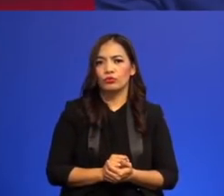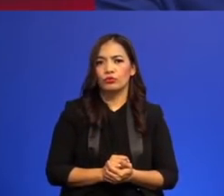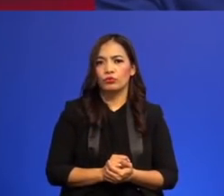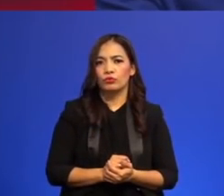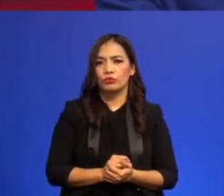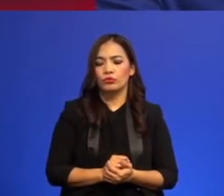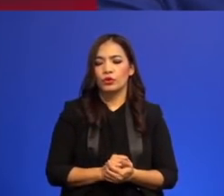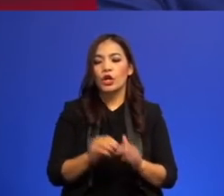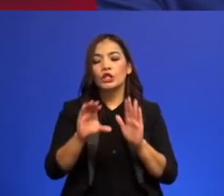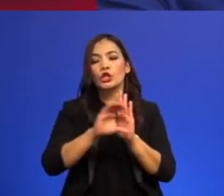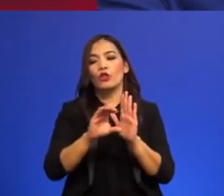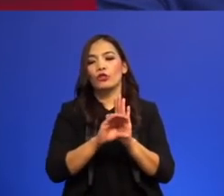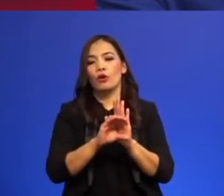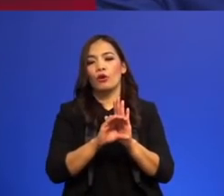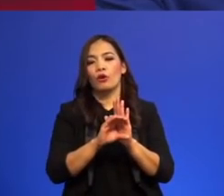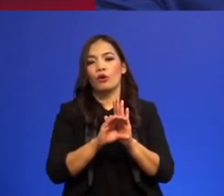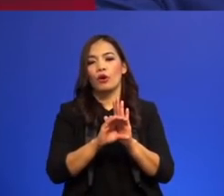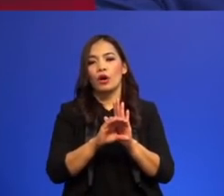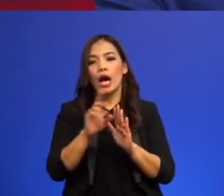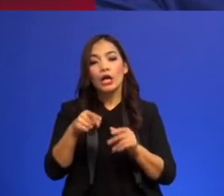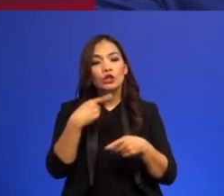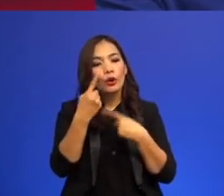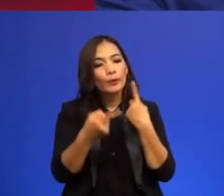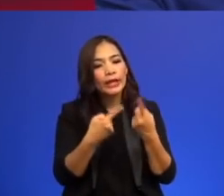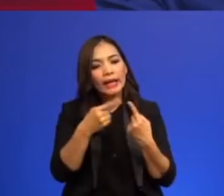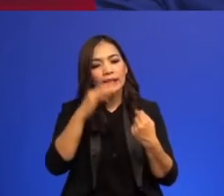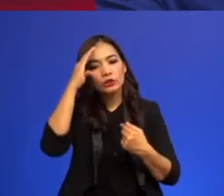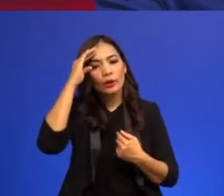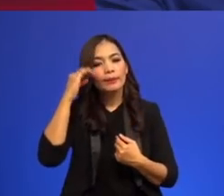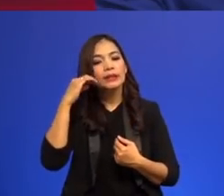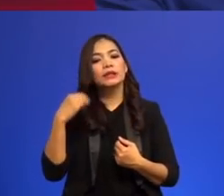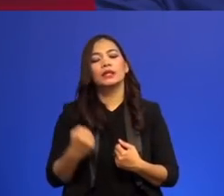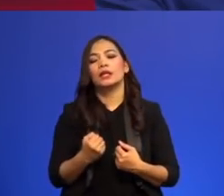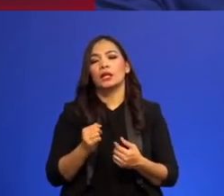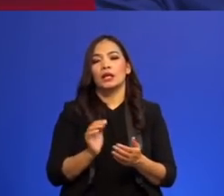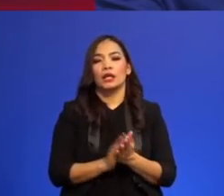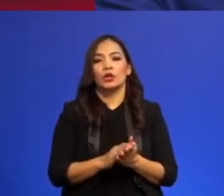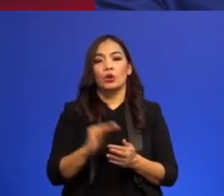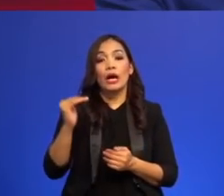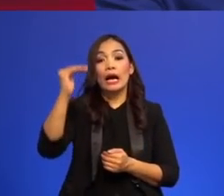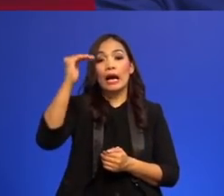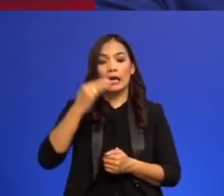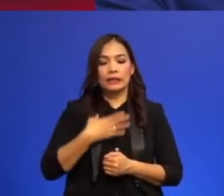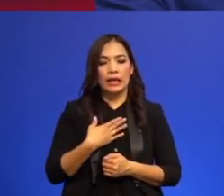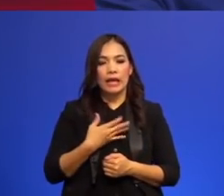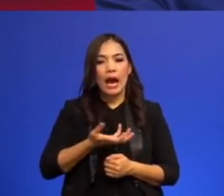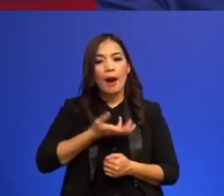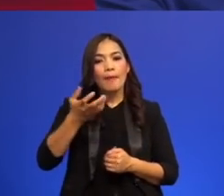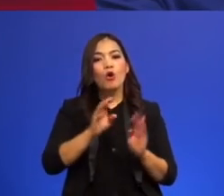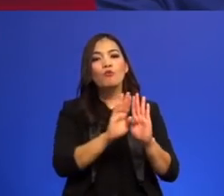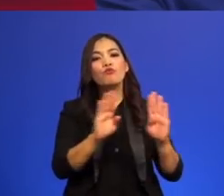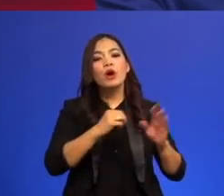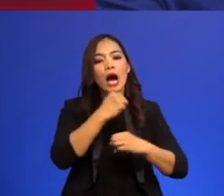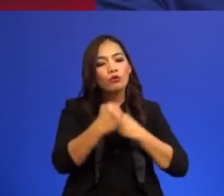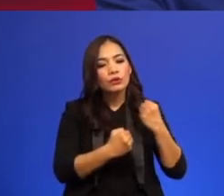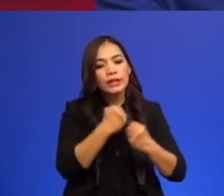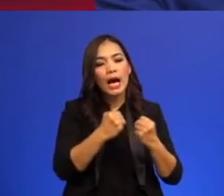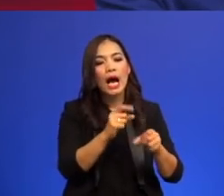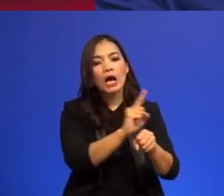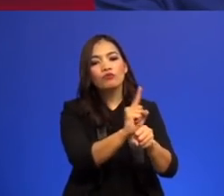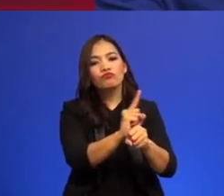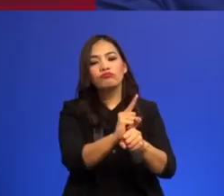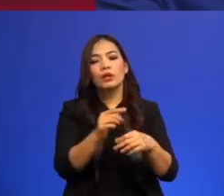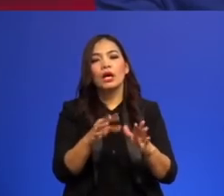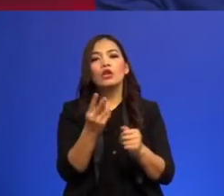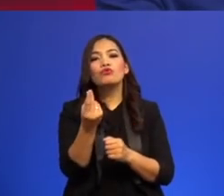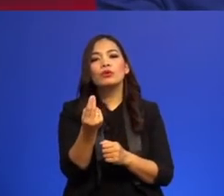koko saya atau abang saya ini mau buka usaha perlu dana. Kayaknya kita bisa bantu gimana ya. Makanya